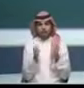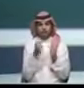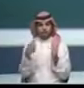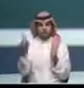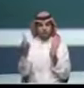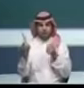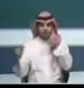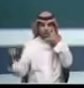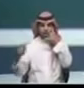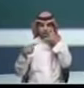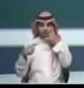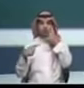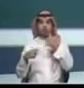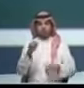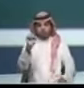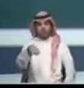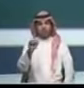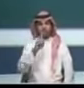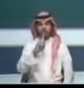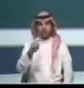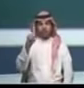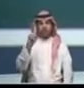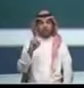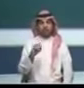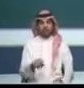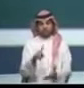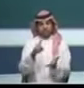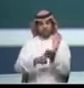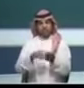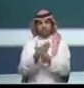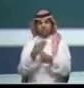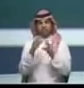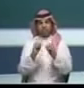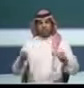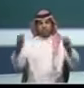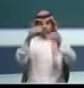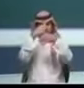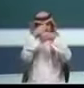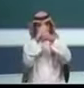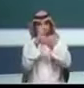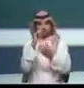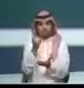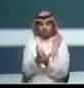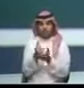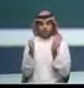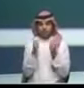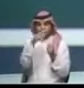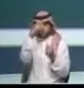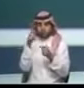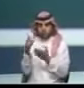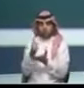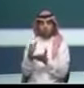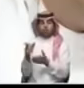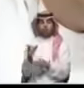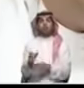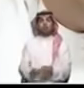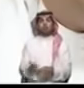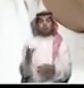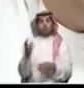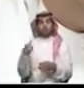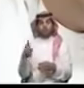أليس كذلك؟ نعم، بسم الله الرحمن الرحيم. حقيقة الهيئة العامة للأرصاد وحماية البيئة أصدرت تقرير أشارت من